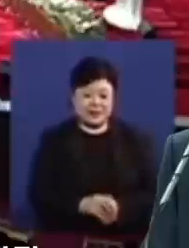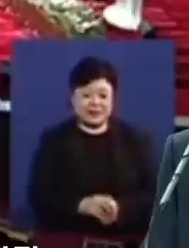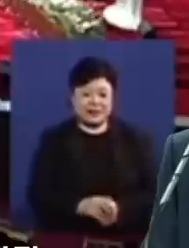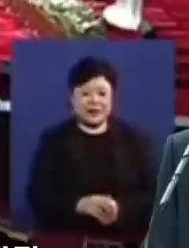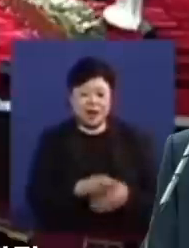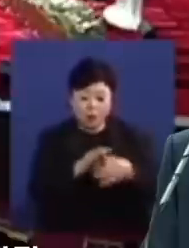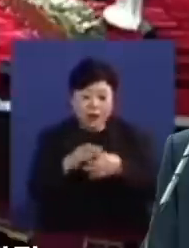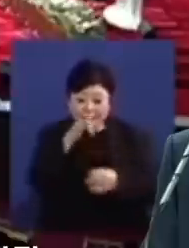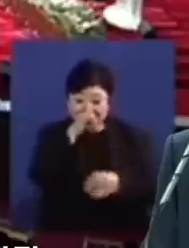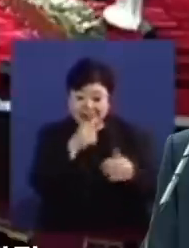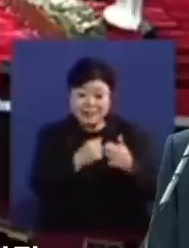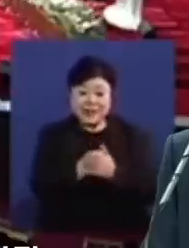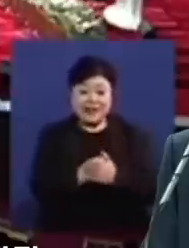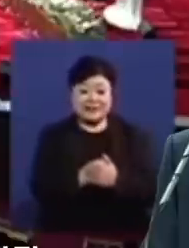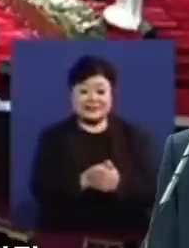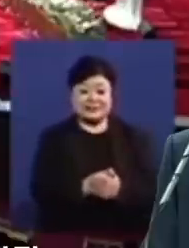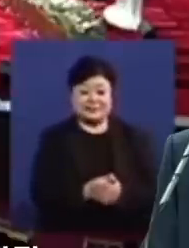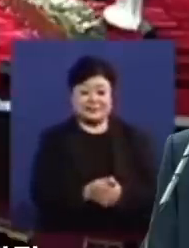있으므로